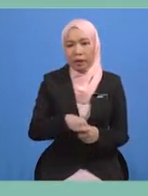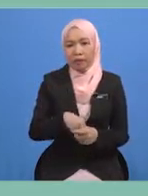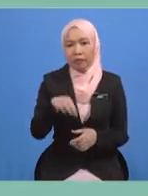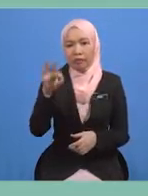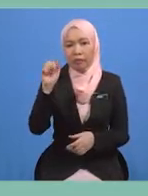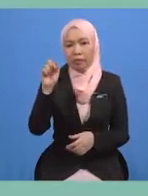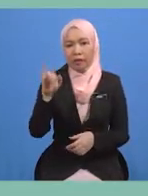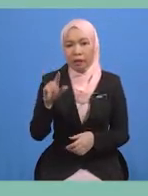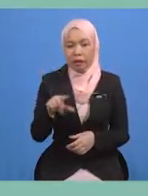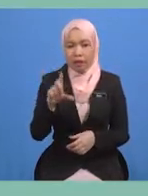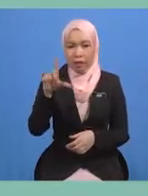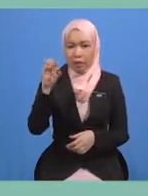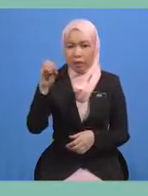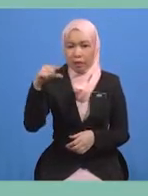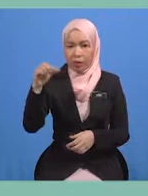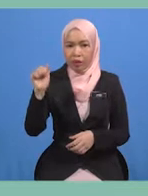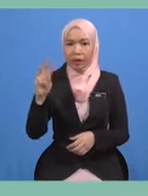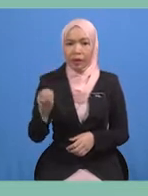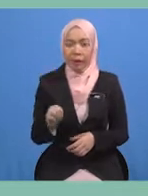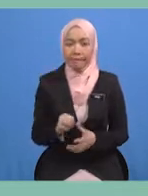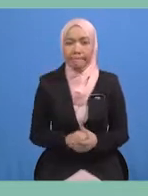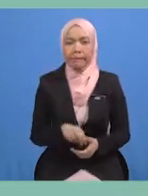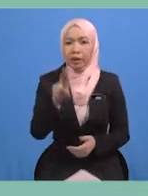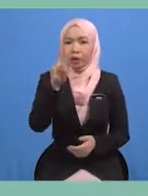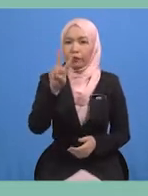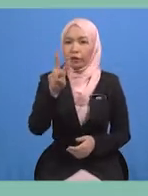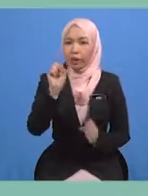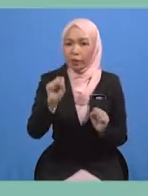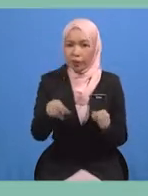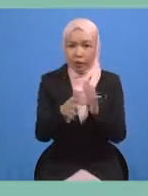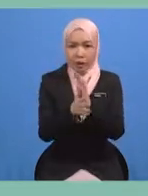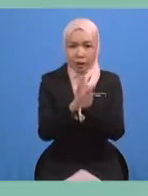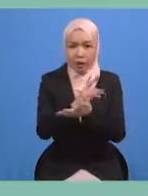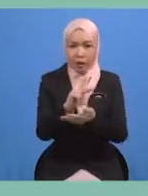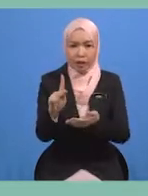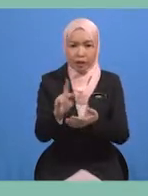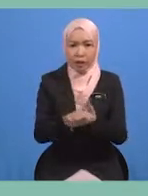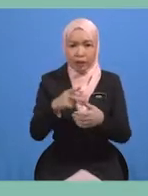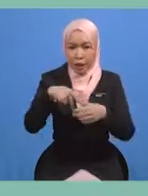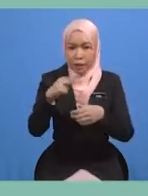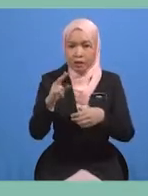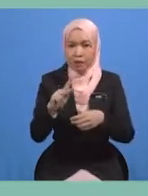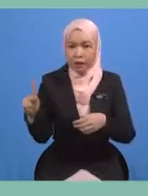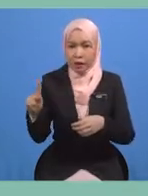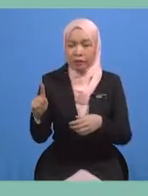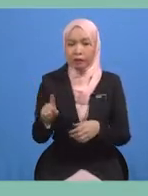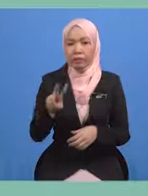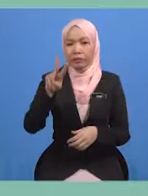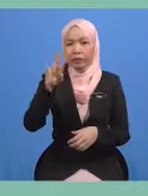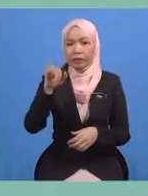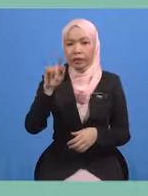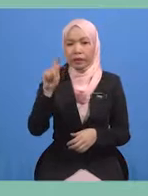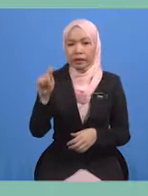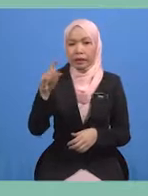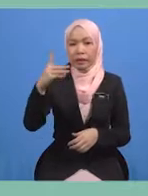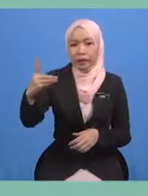Bagi ultra ungu, boleh menghasilkan vitamin D dalam kulit.